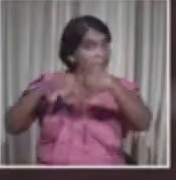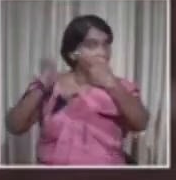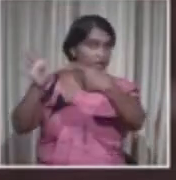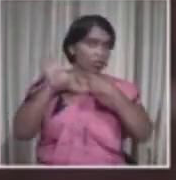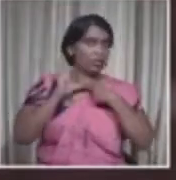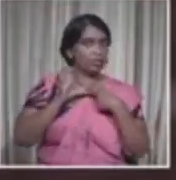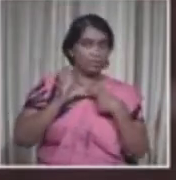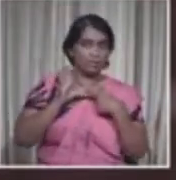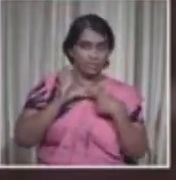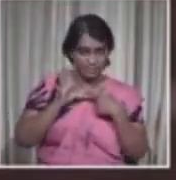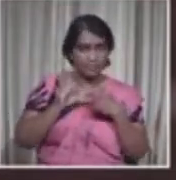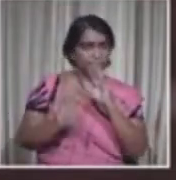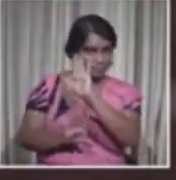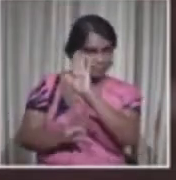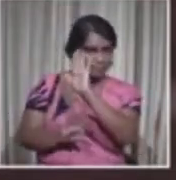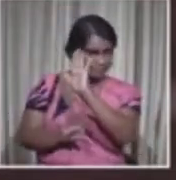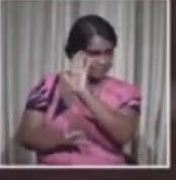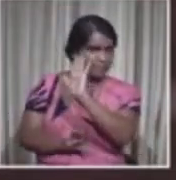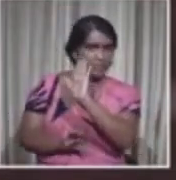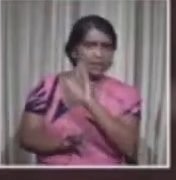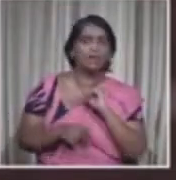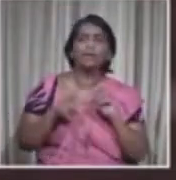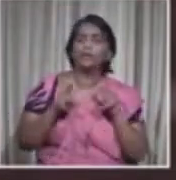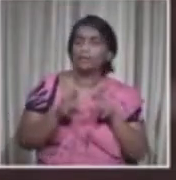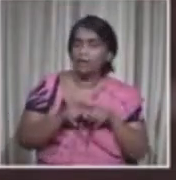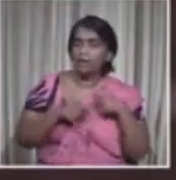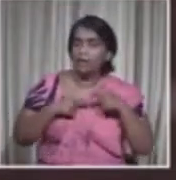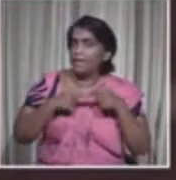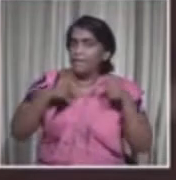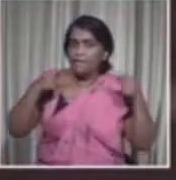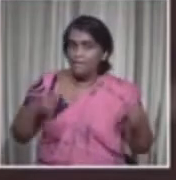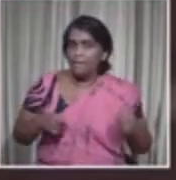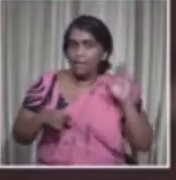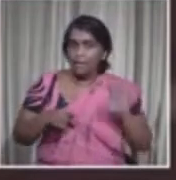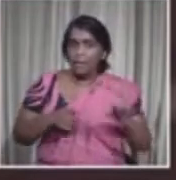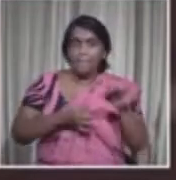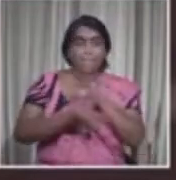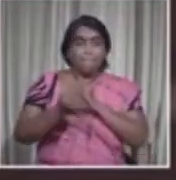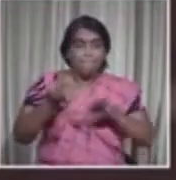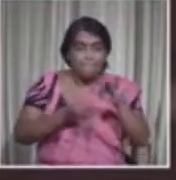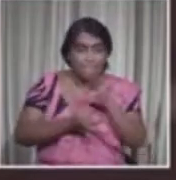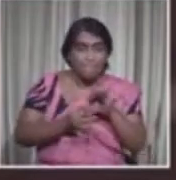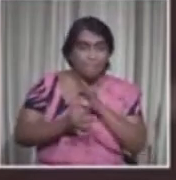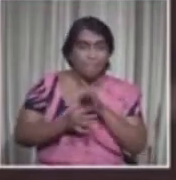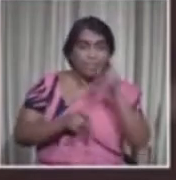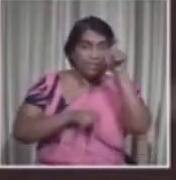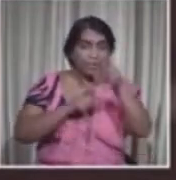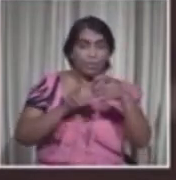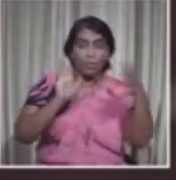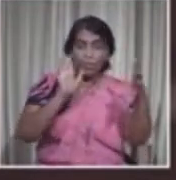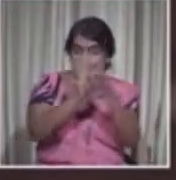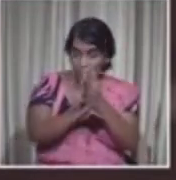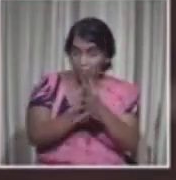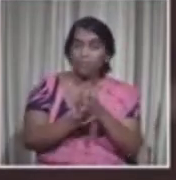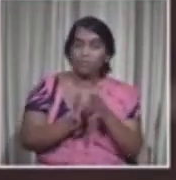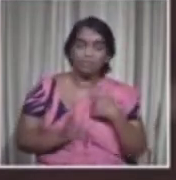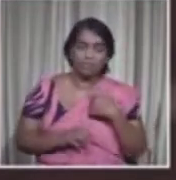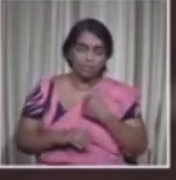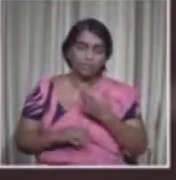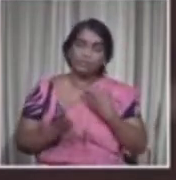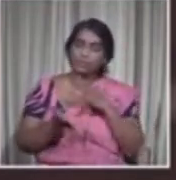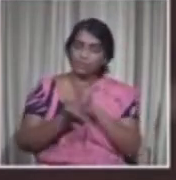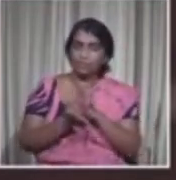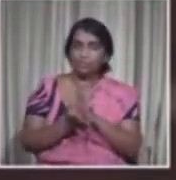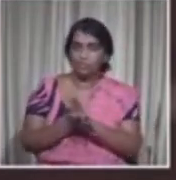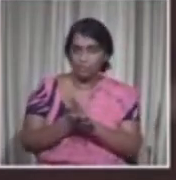දෙන්න. ඔබතුමා අපිට මේ විපක්ෂයේ ඉන්න ප්‍රජාතන්ත්‍රවාදී ව්‍යුහත්වල තමුන්නාස ඉන්නගෙන අපි සතුටු වෙනවා.